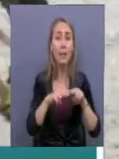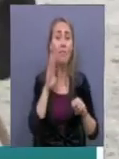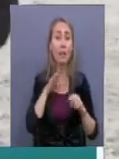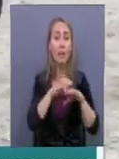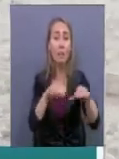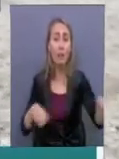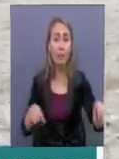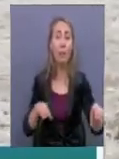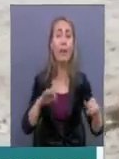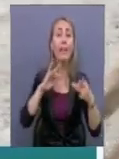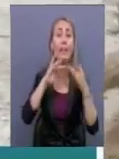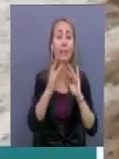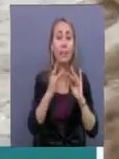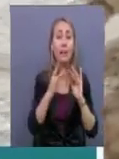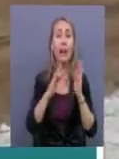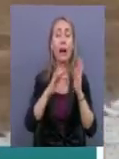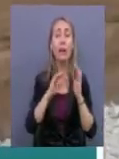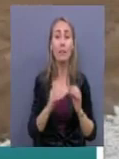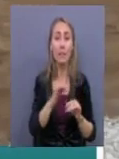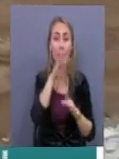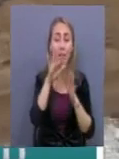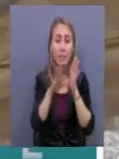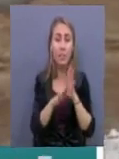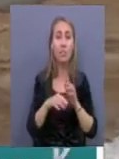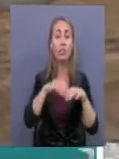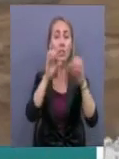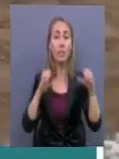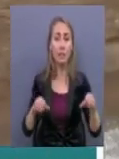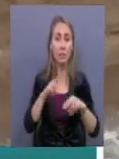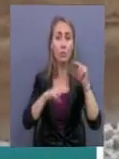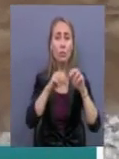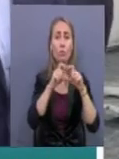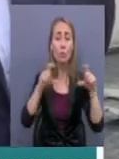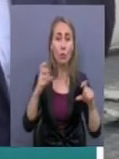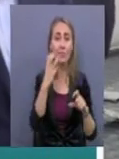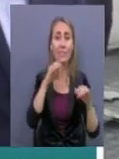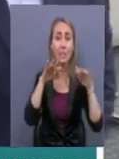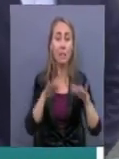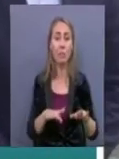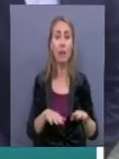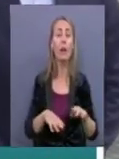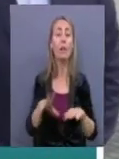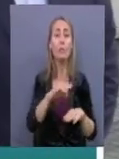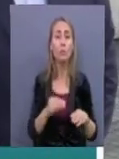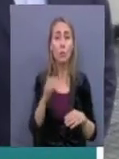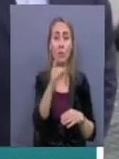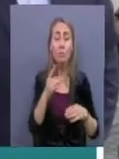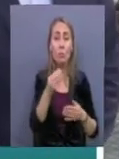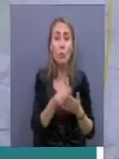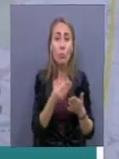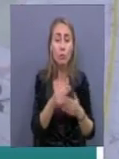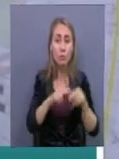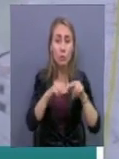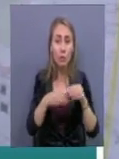300 орындық мектеп құрылысы жүріп жатыр. Нысан негізінен республикалық бюджет есебінен салынуда. Облыс әкімі Ермек Маржықпаев жергілікті